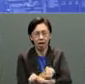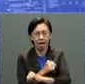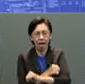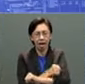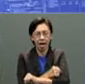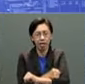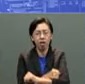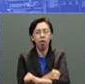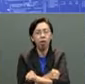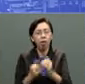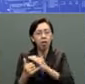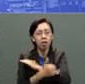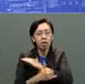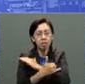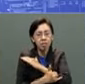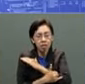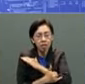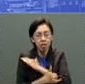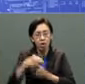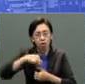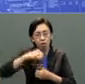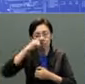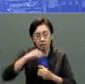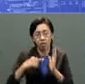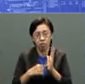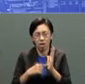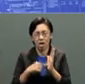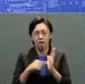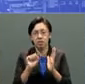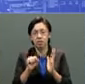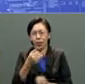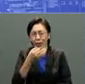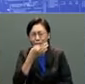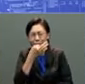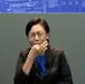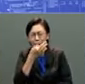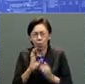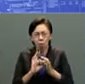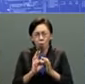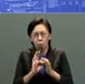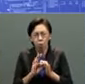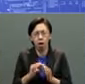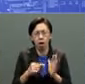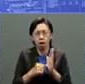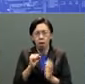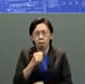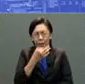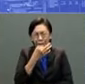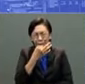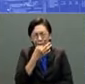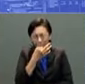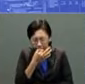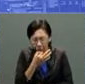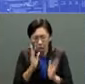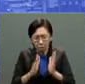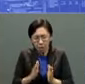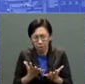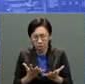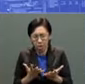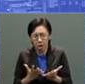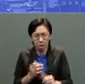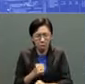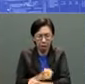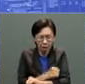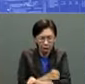วที่อยู่ในประเทศไทยอย่างที่จังหวัดสมุทรสาครที่หลายๆคนบอกว่ากังวลใจว่าพอเห็นจำนวนคนต่างด้าวอยู่รวมกันเยอะๆ